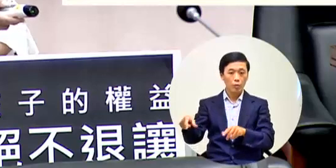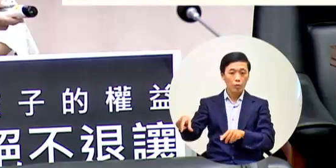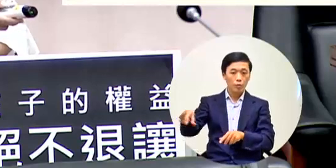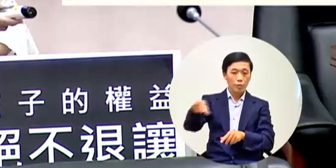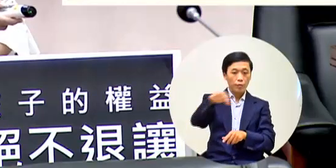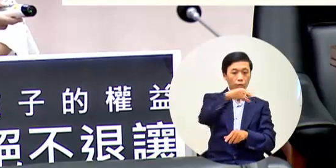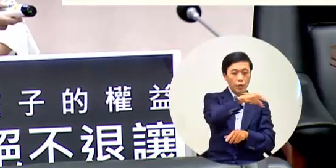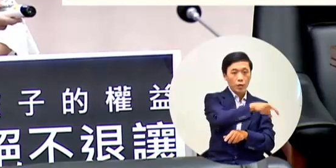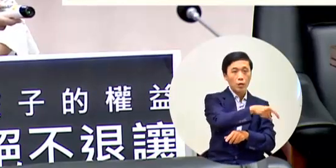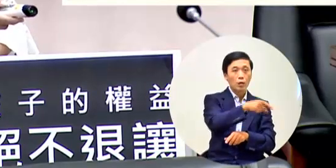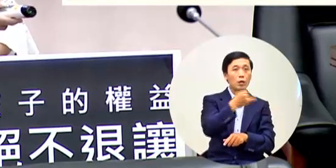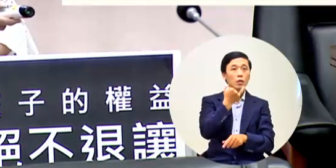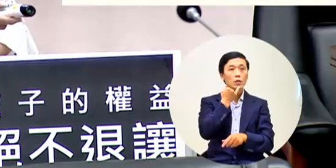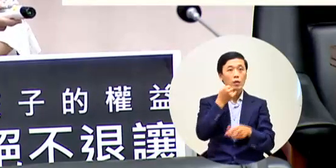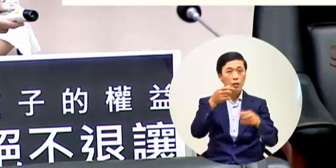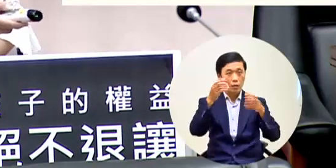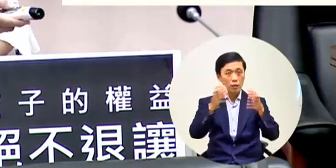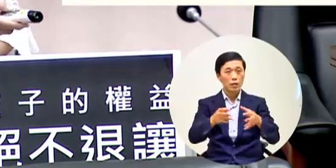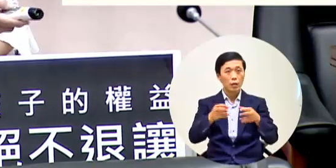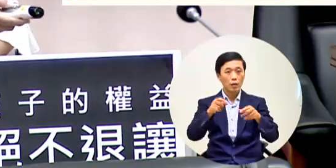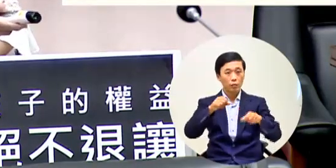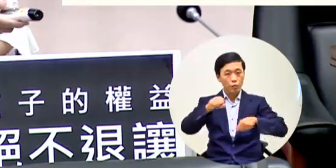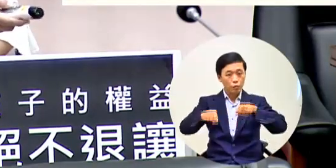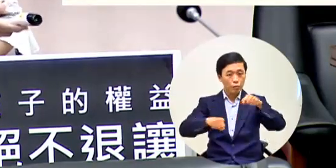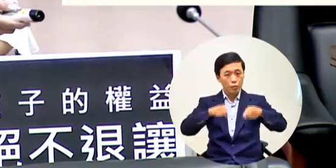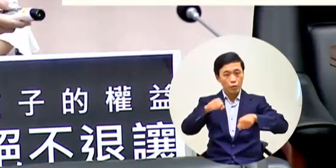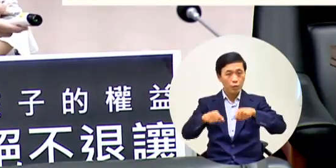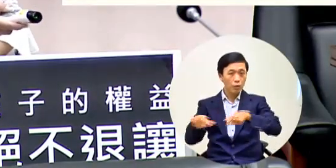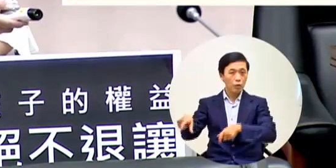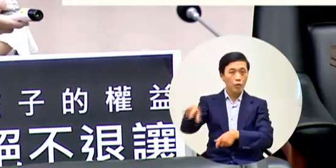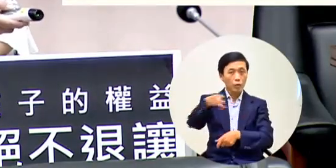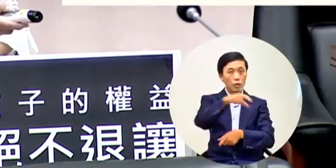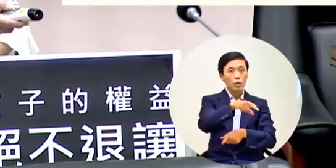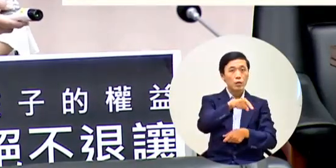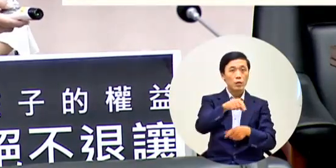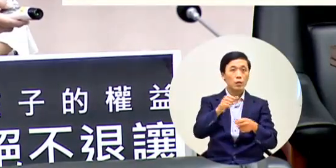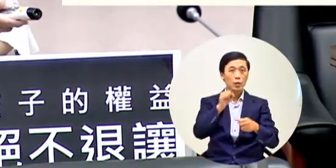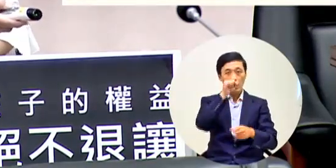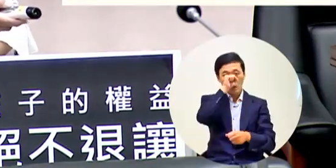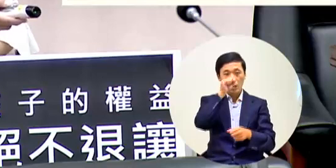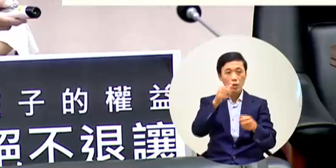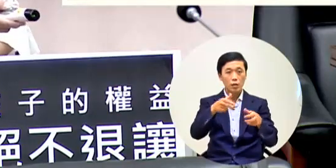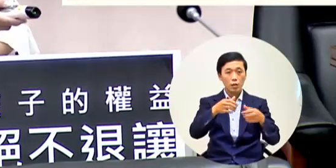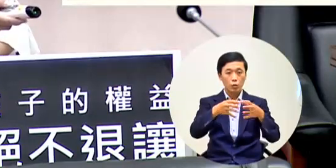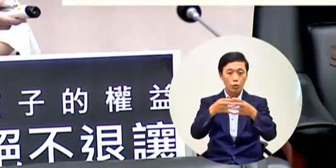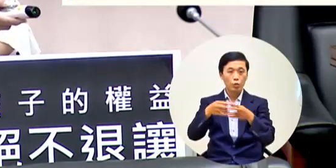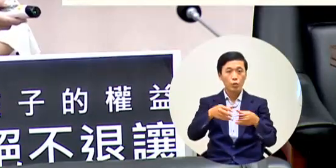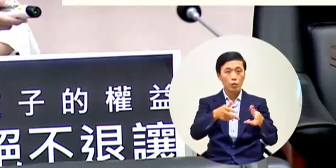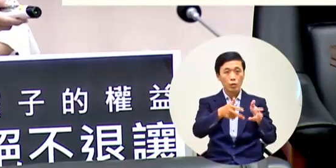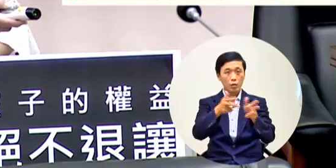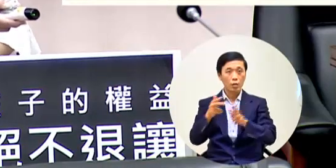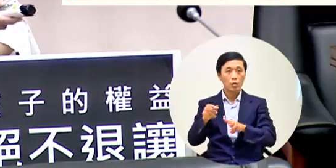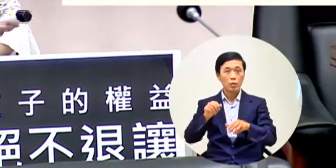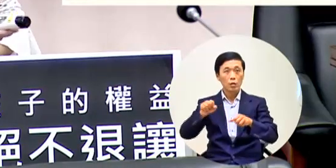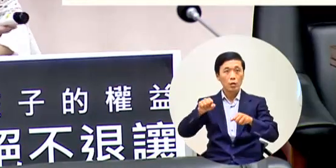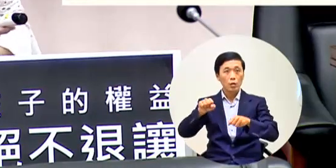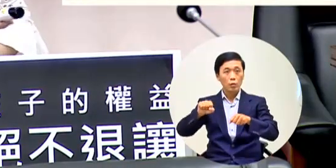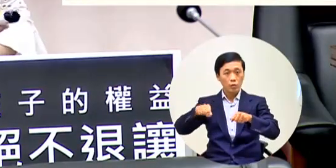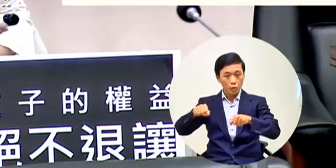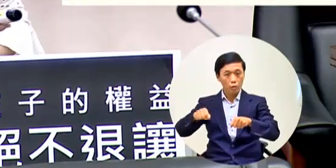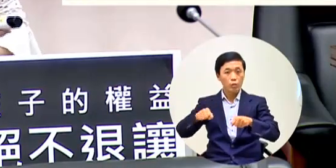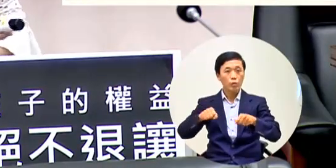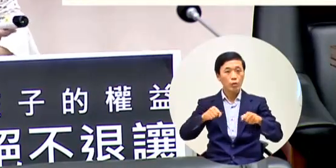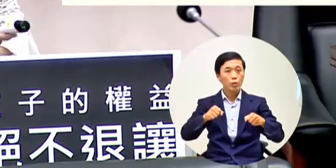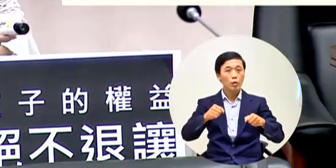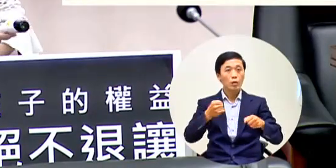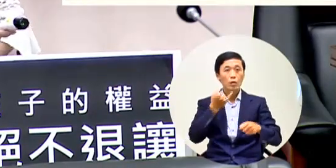车自行车桥，因为这个是疫情桥，只能供车子跟机车通行，但是人行走在上面是